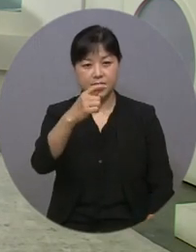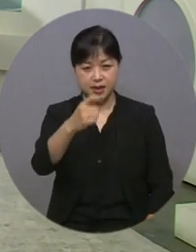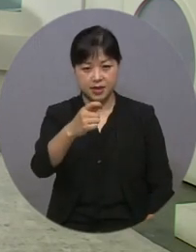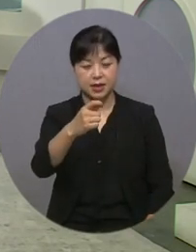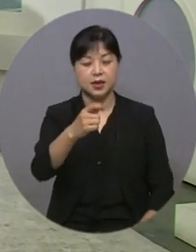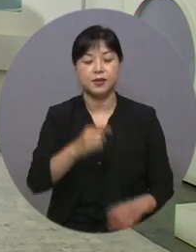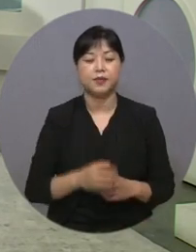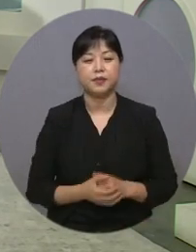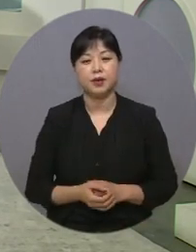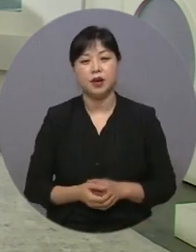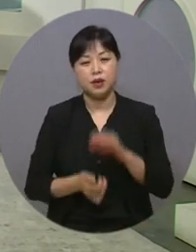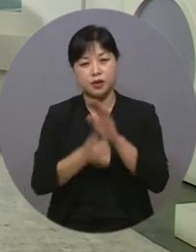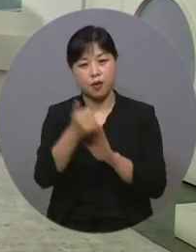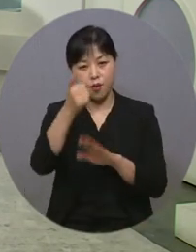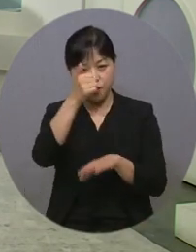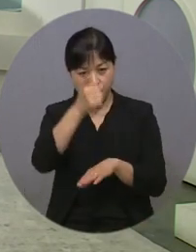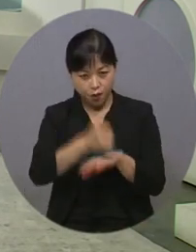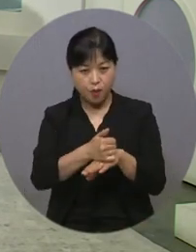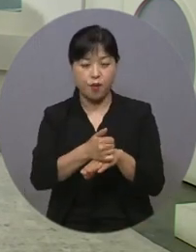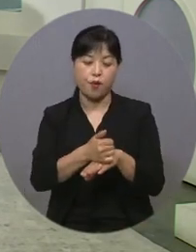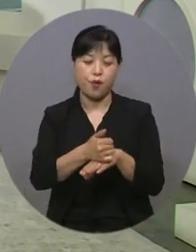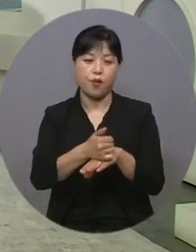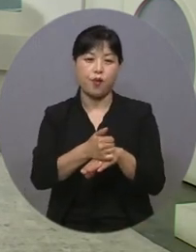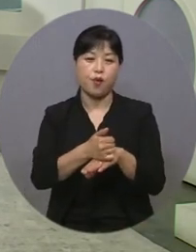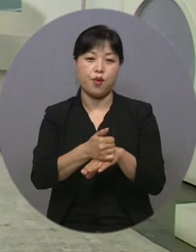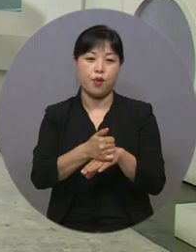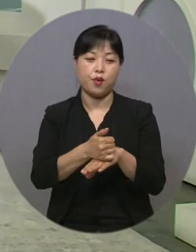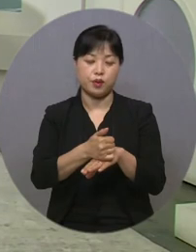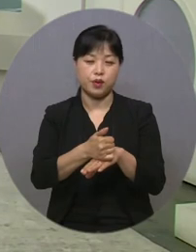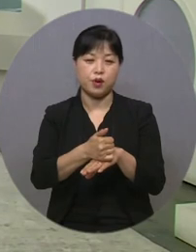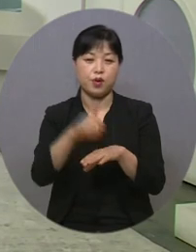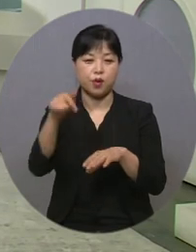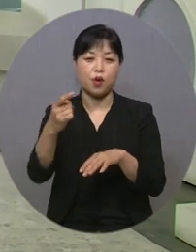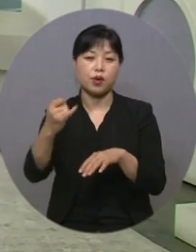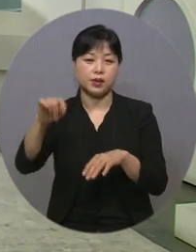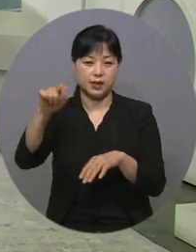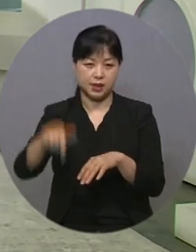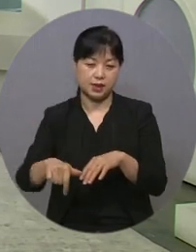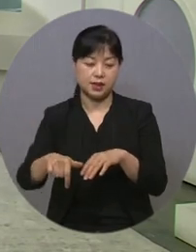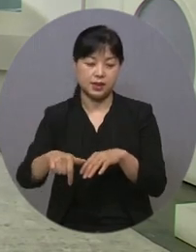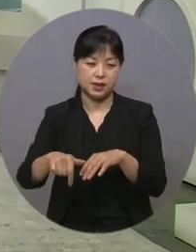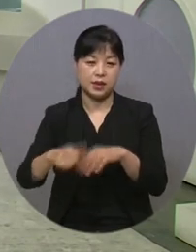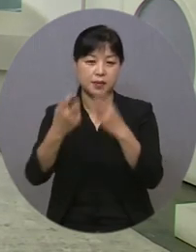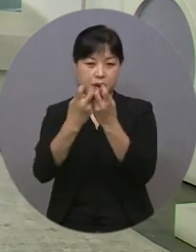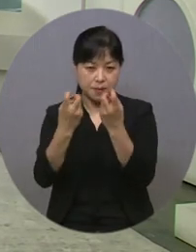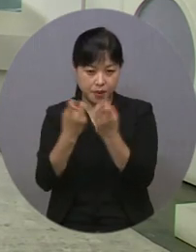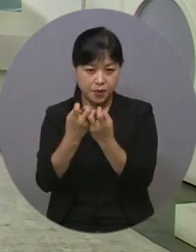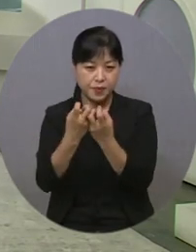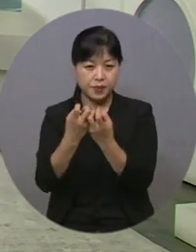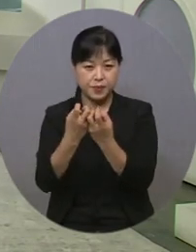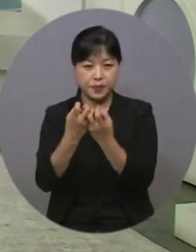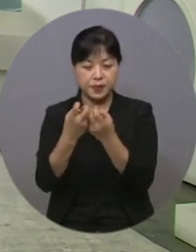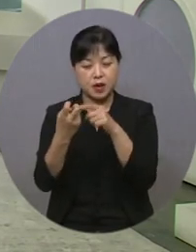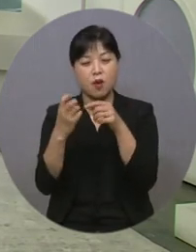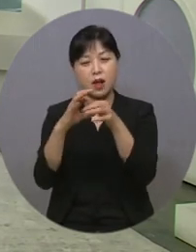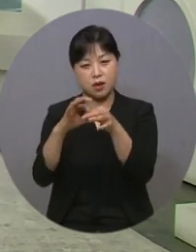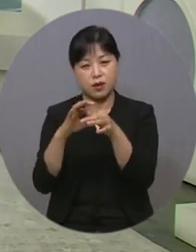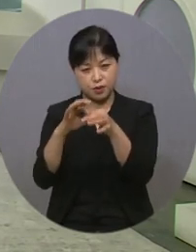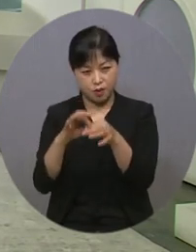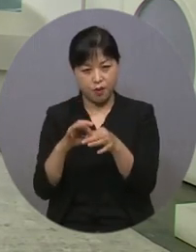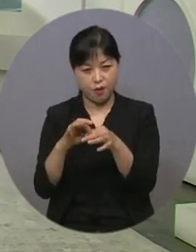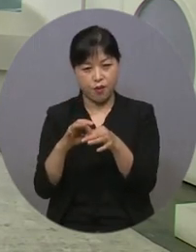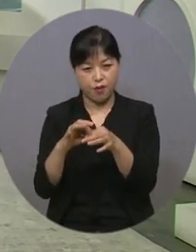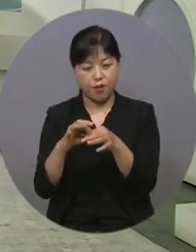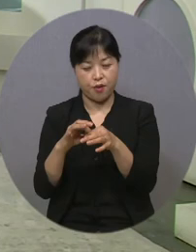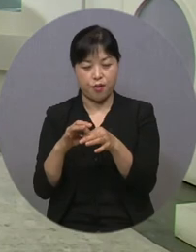HIT 성공 공약 뭐 이런 성공 공식 성공 공식 뭐 이런 거를 중심으로